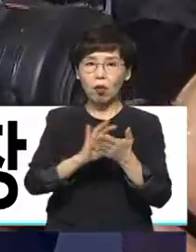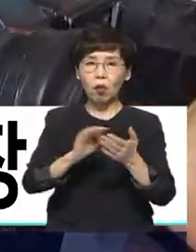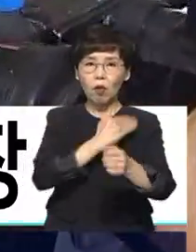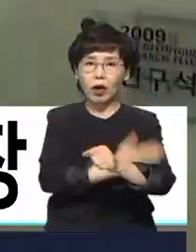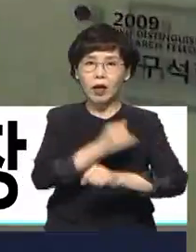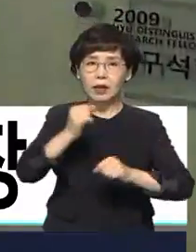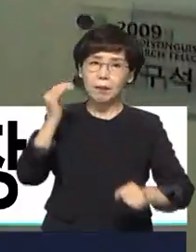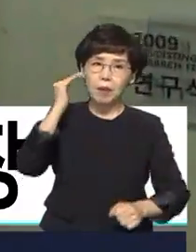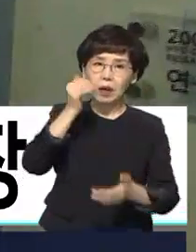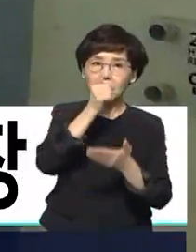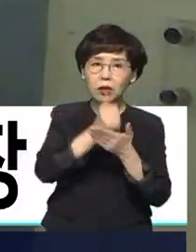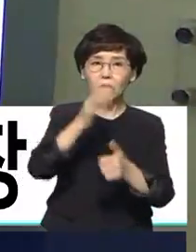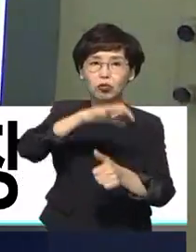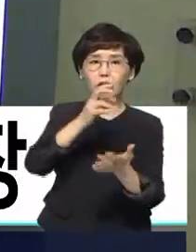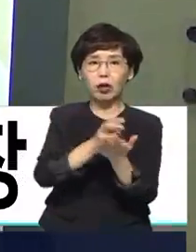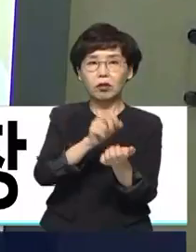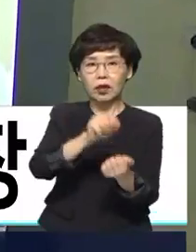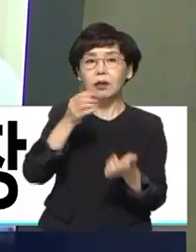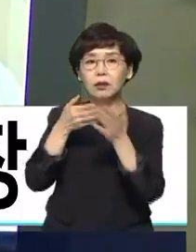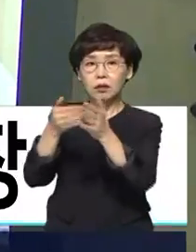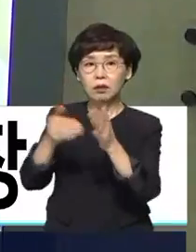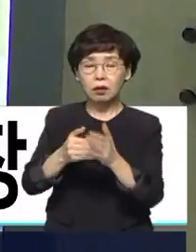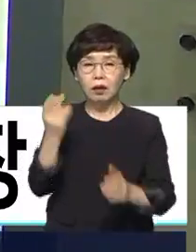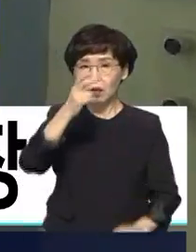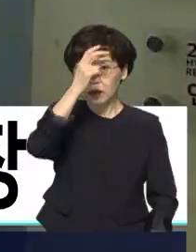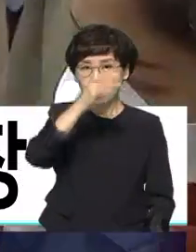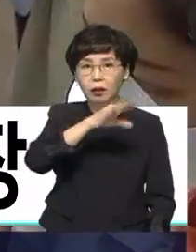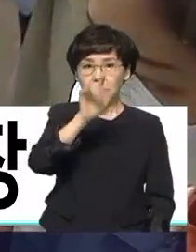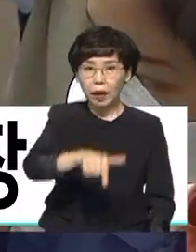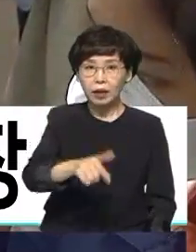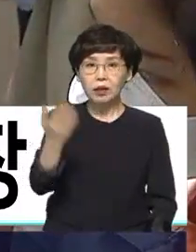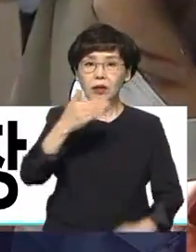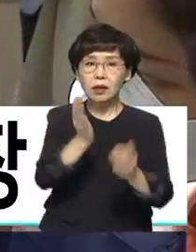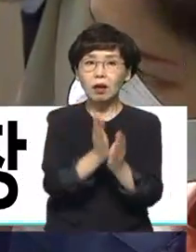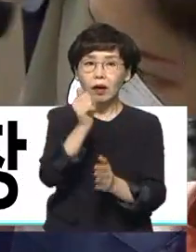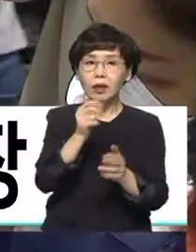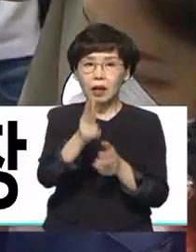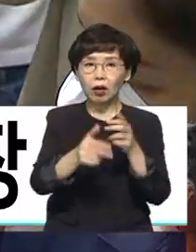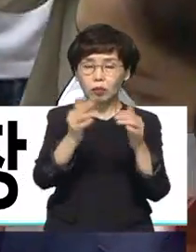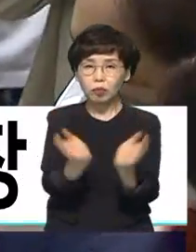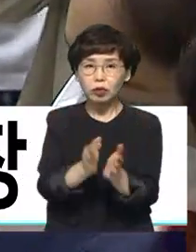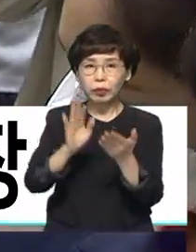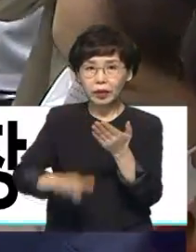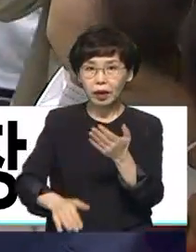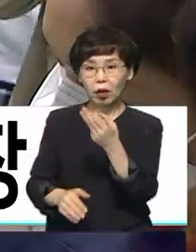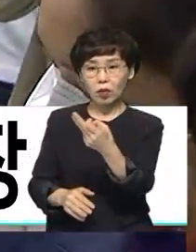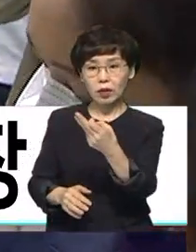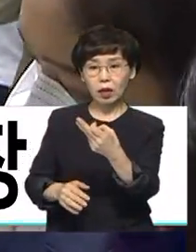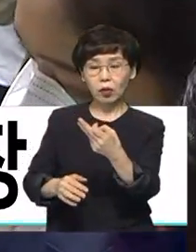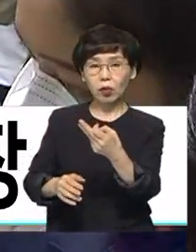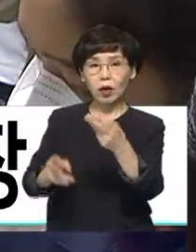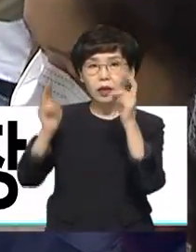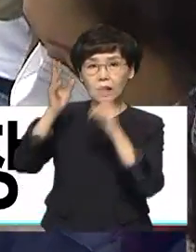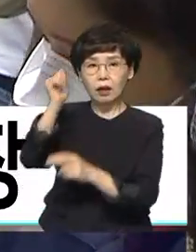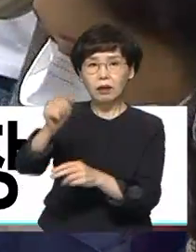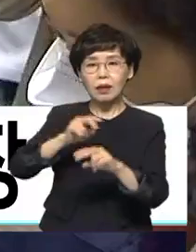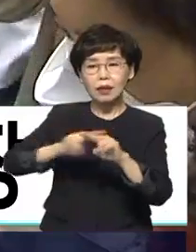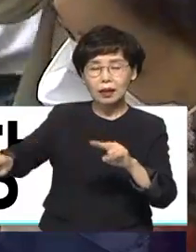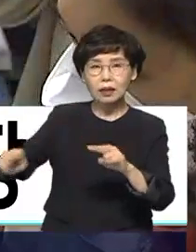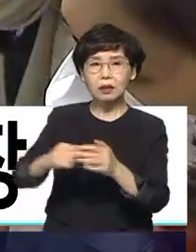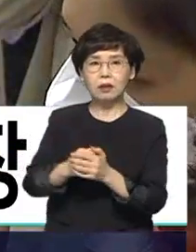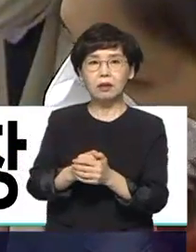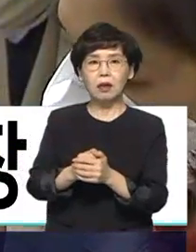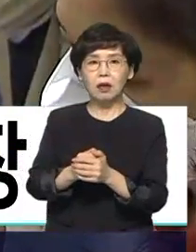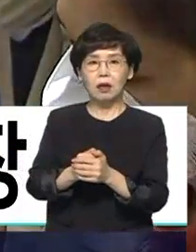혐의로 구속영장을 청구했습니다 검찰은 백정 장관이 산업부 산하 13곳 기관장 들로부터 사직서를 부당하게